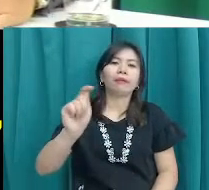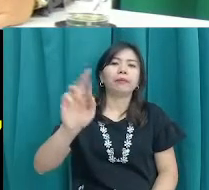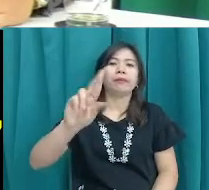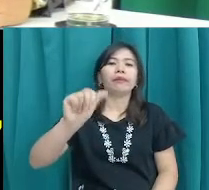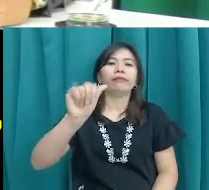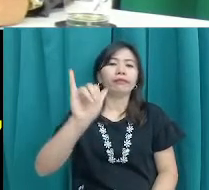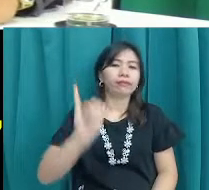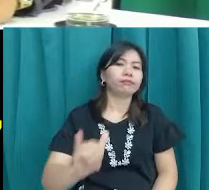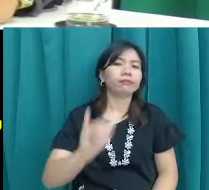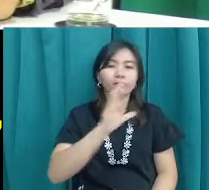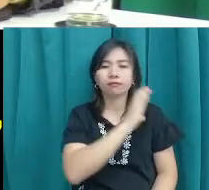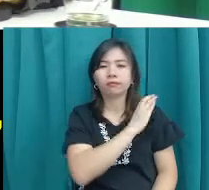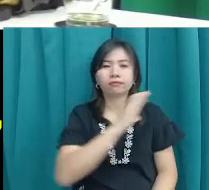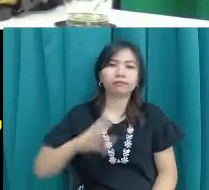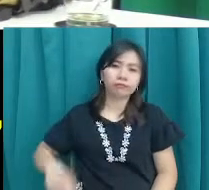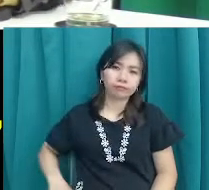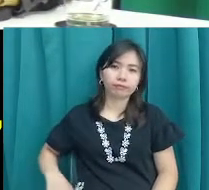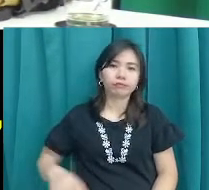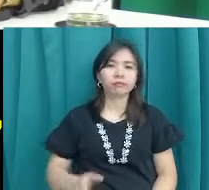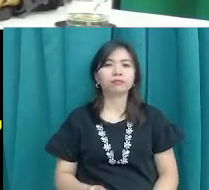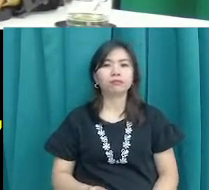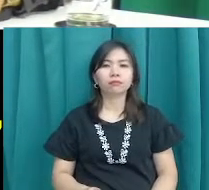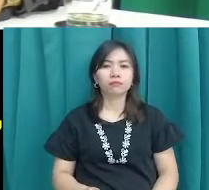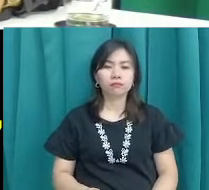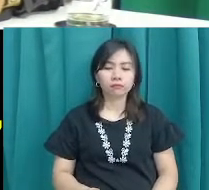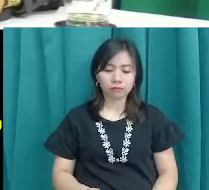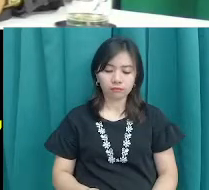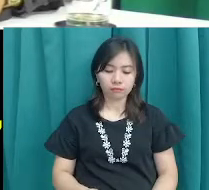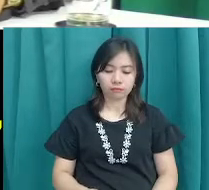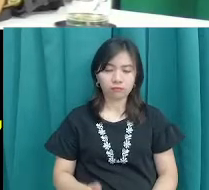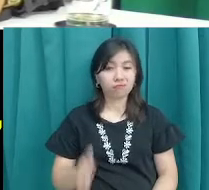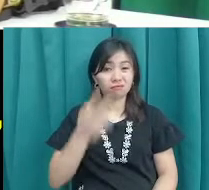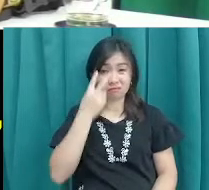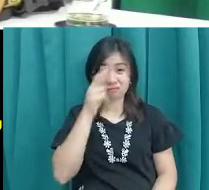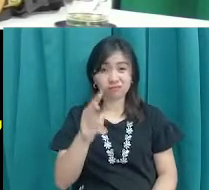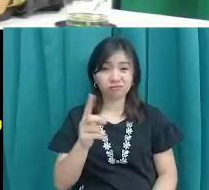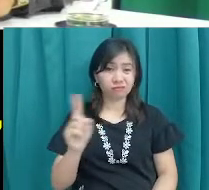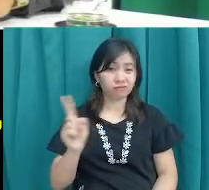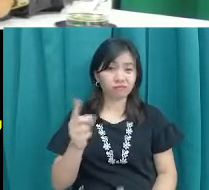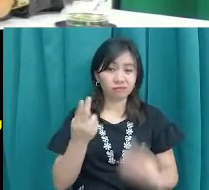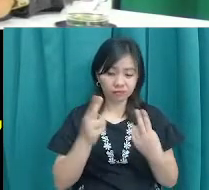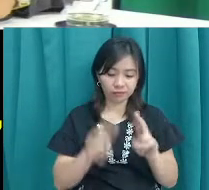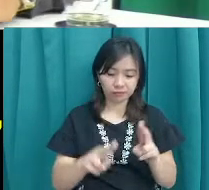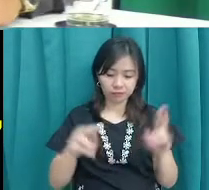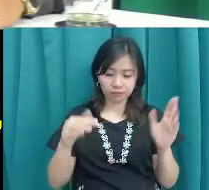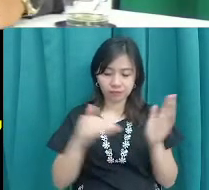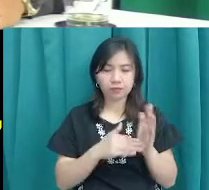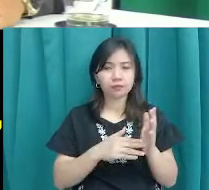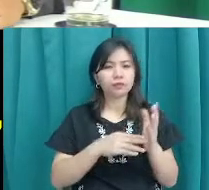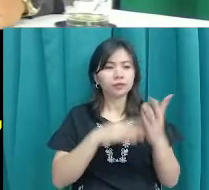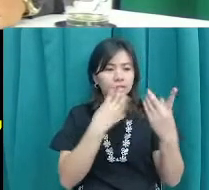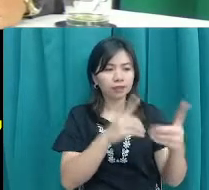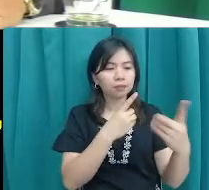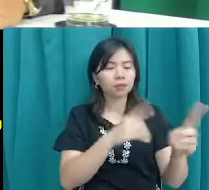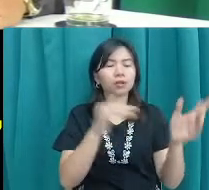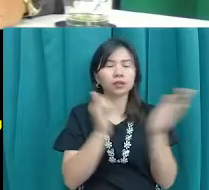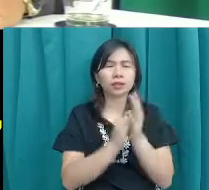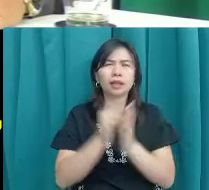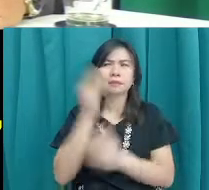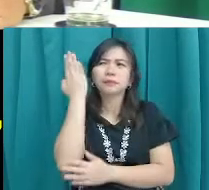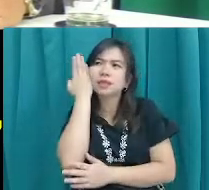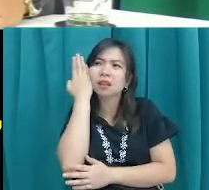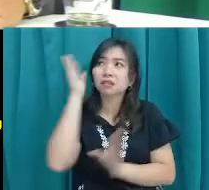no? Nakita nyo ba yung anggulo na yan? Nakita nyo yung anggulo na yan? Na ang disipulo na nagpapanggap na close sila ni